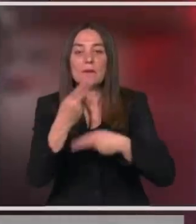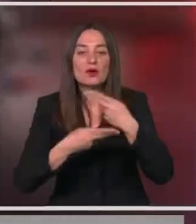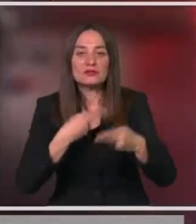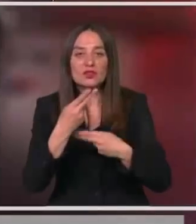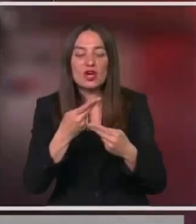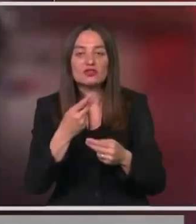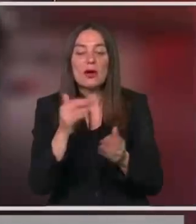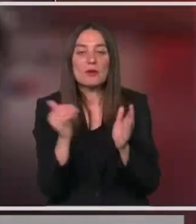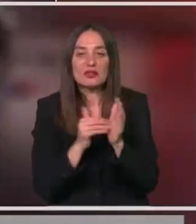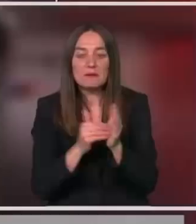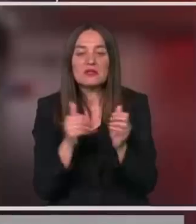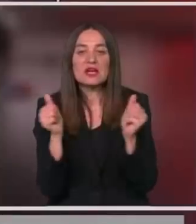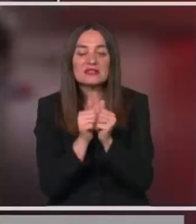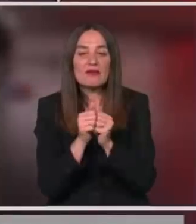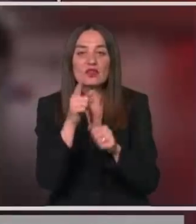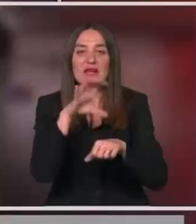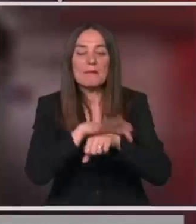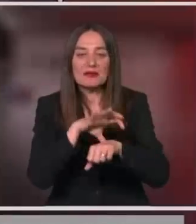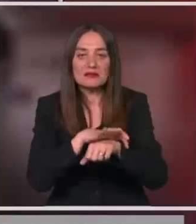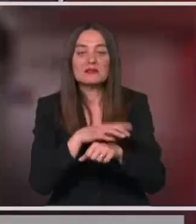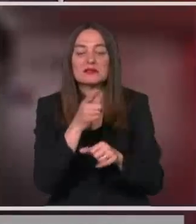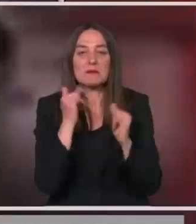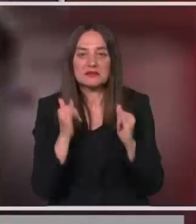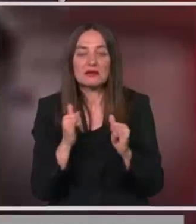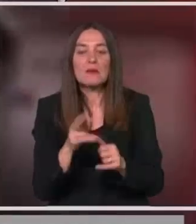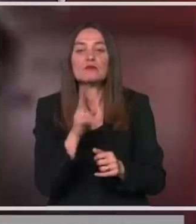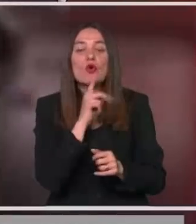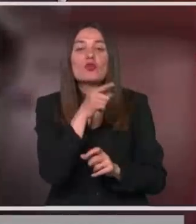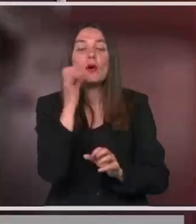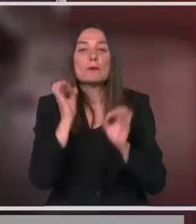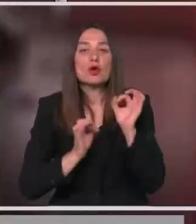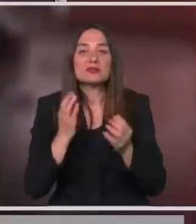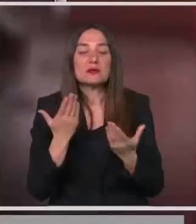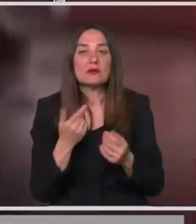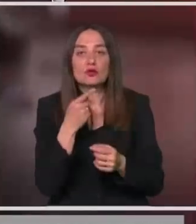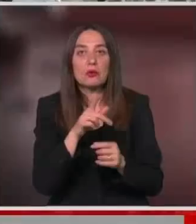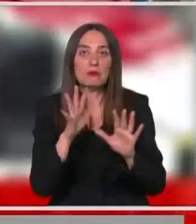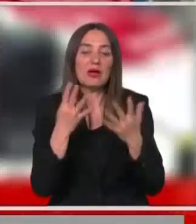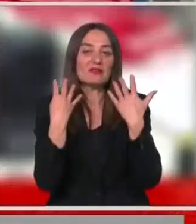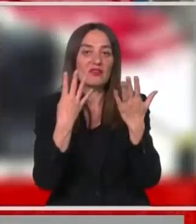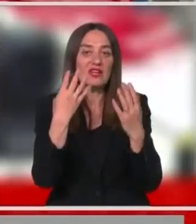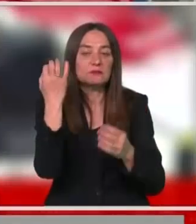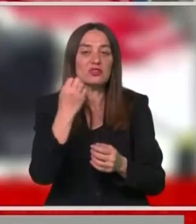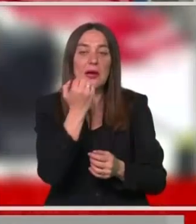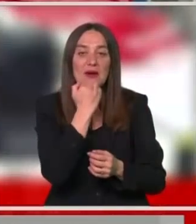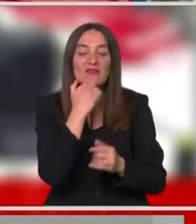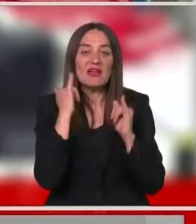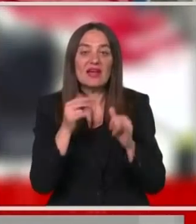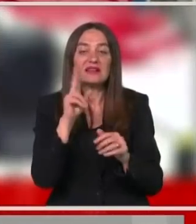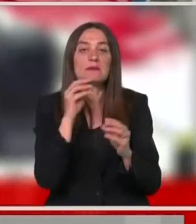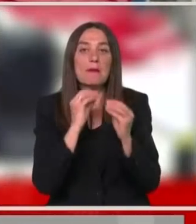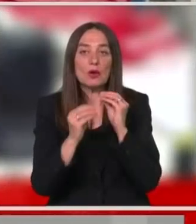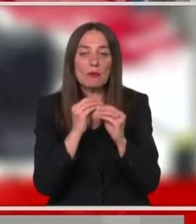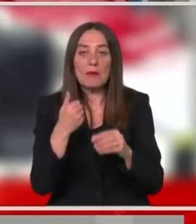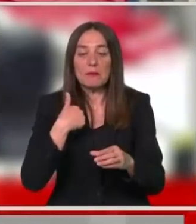osnovnih potrepština zajedno sa ovim medicinskim, jel tako? Dobro, sada, koji je to procenat? Pa to je 90% privrede ima danas toliki, problem. Znači,